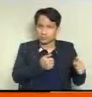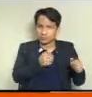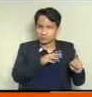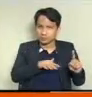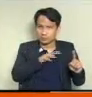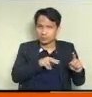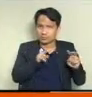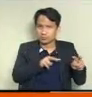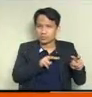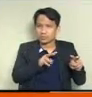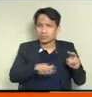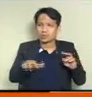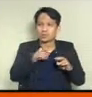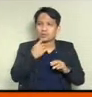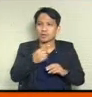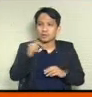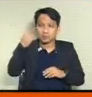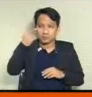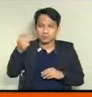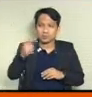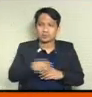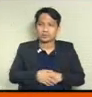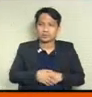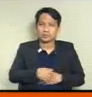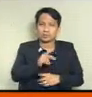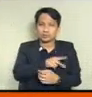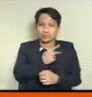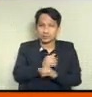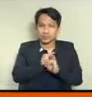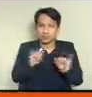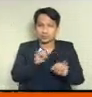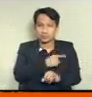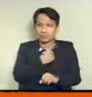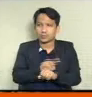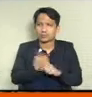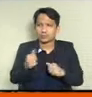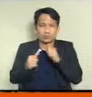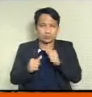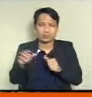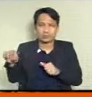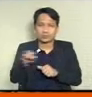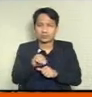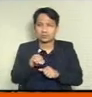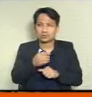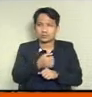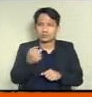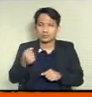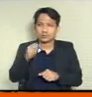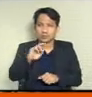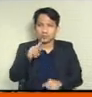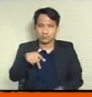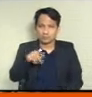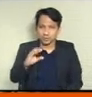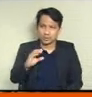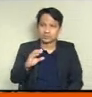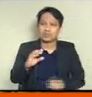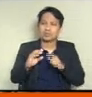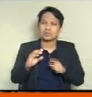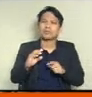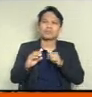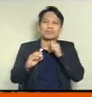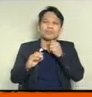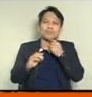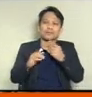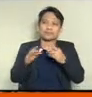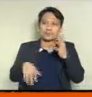sa PNP. Ayon kay Gamboa, mananatili ang kanyang kapangyarihan hanggat hindi ito binabawi ng National Police Commission. Dagdag